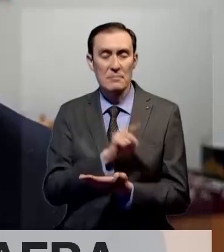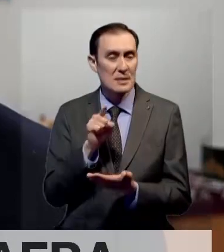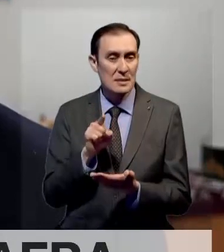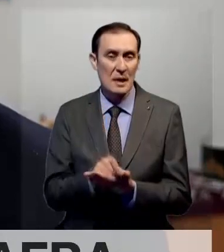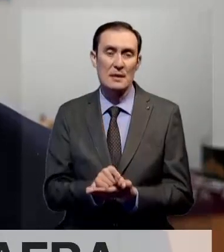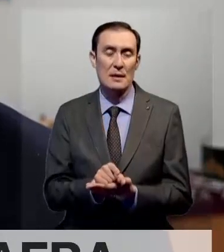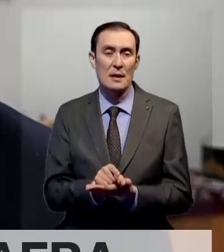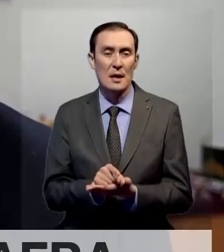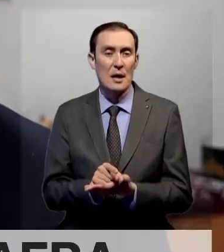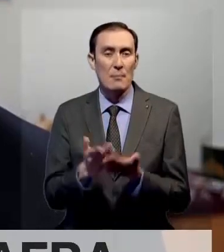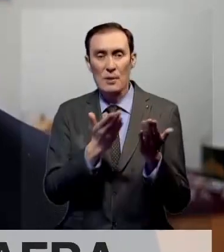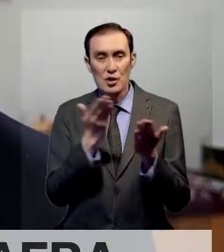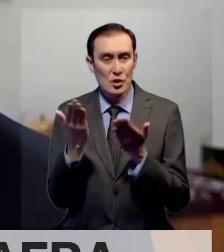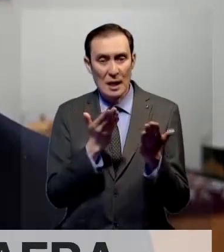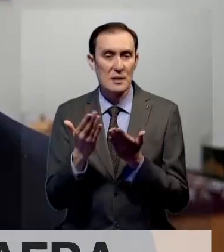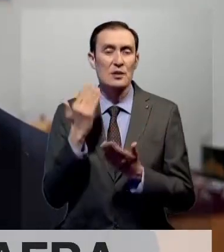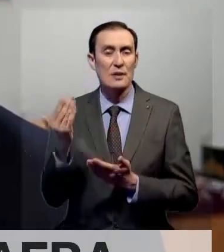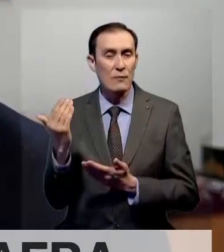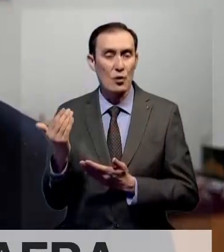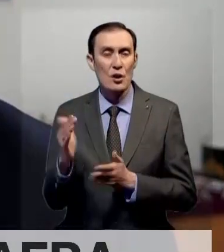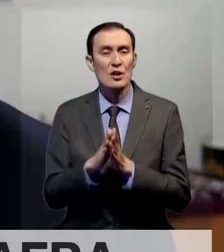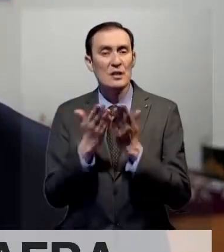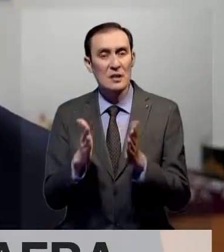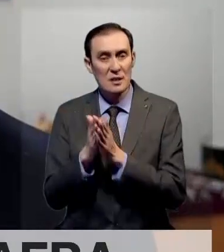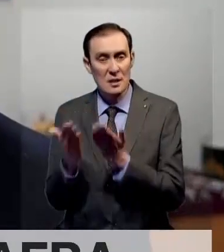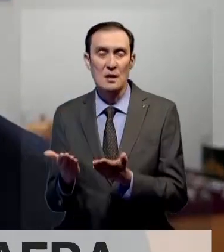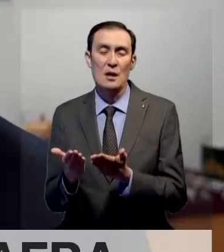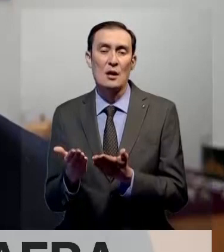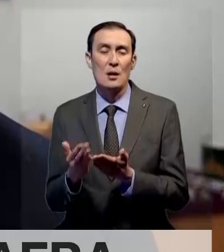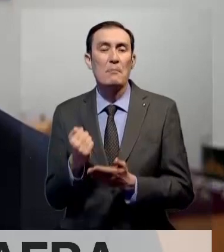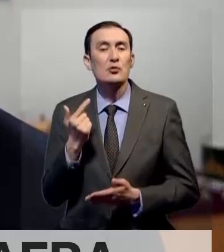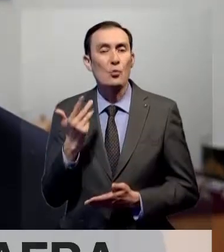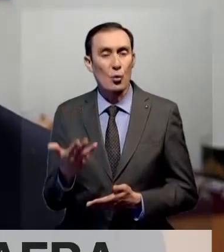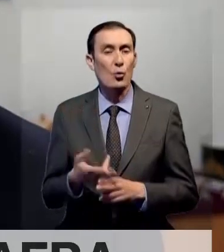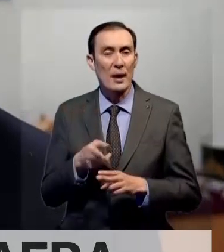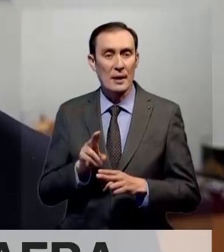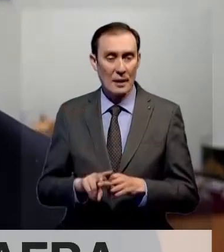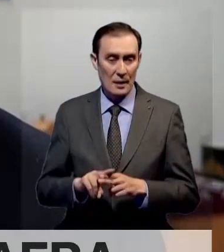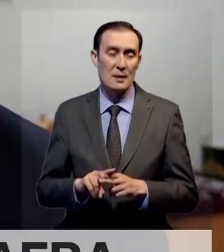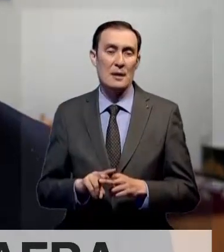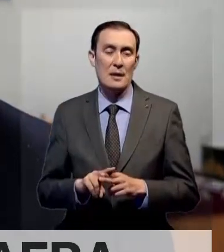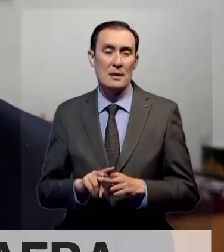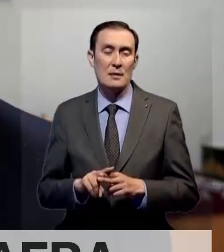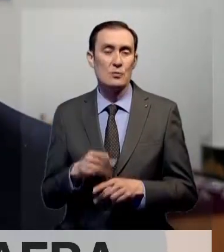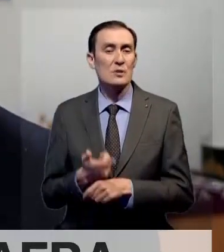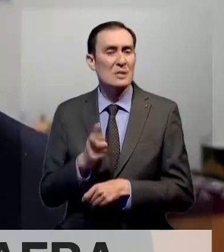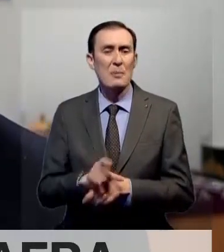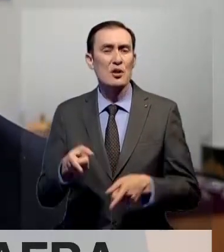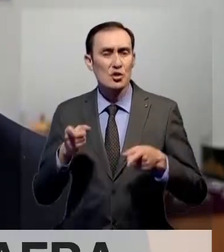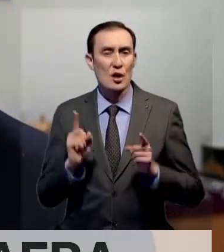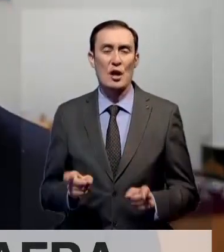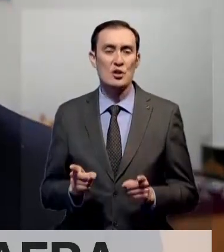обязательно прочитать его книги, поскольку это самая